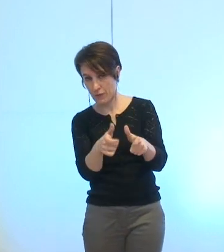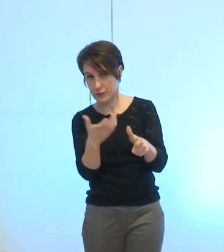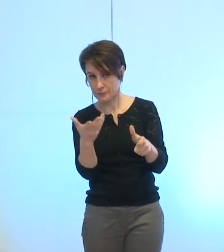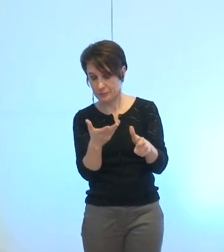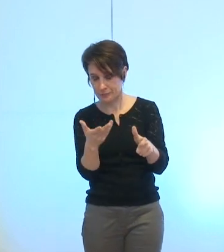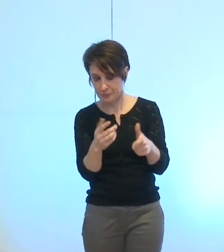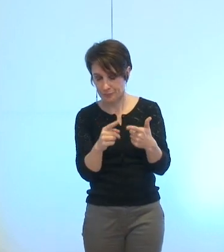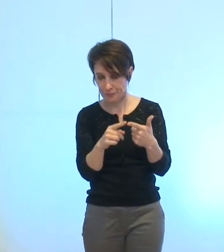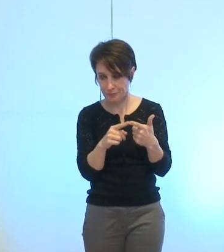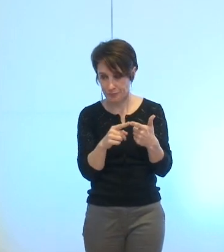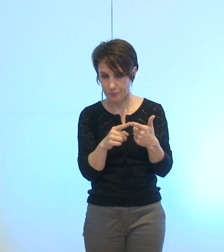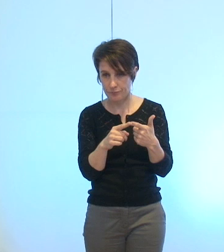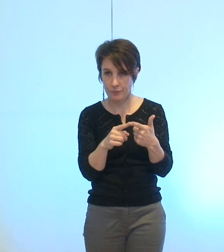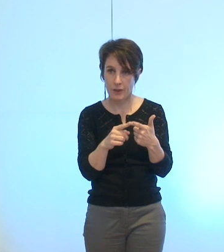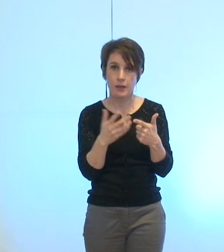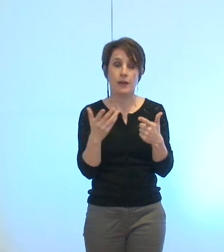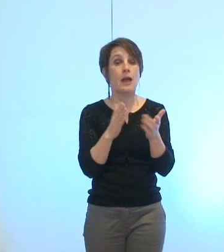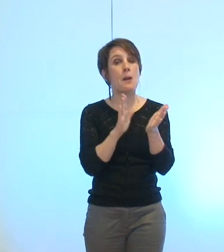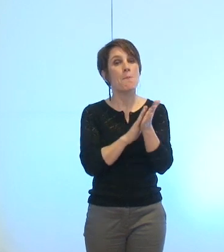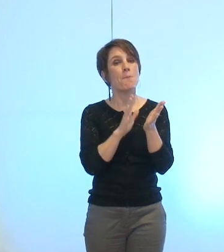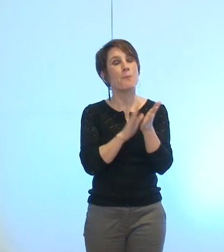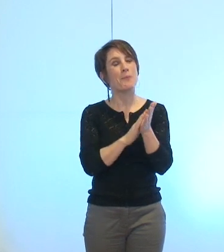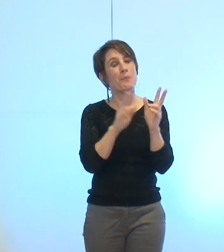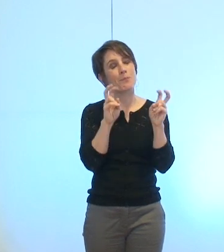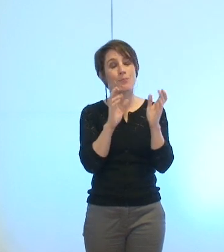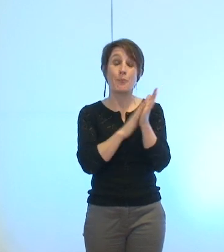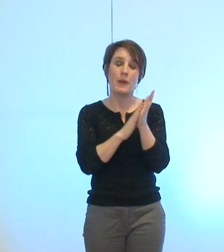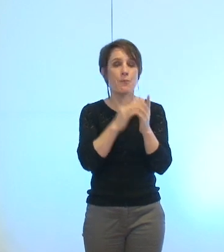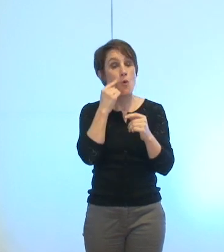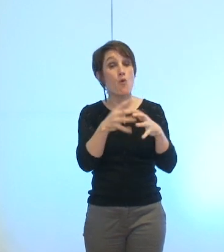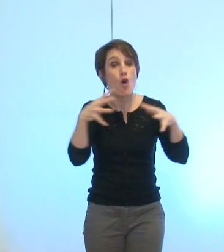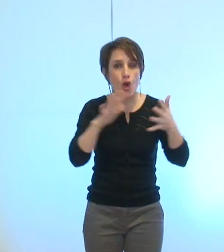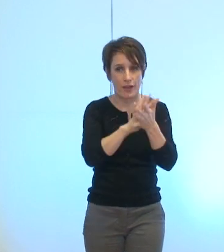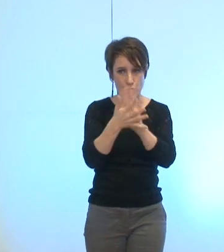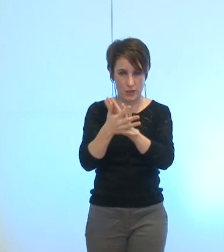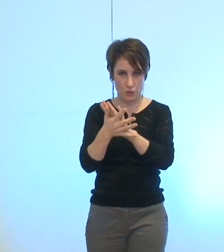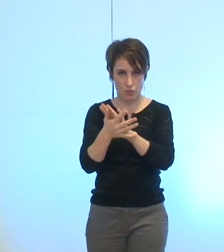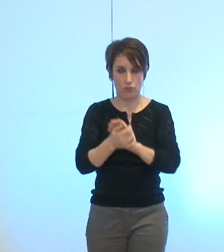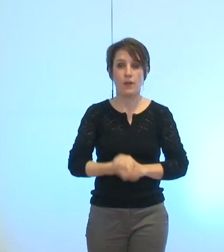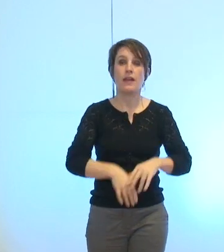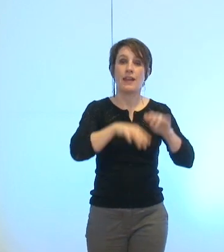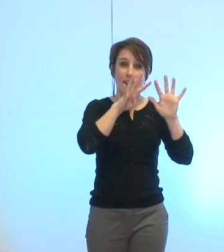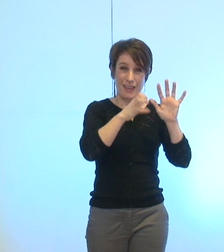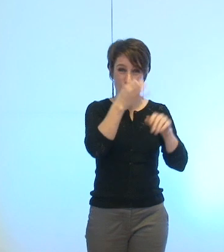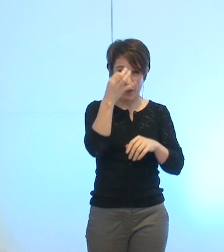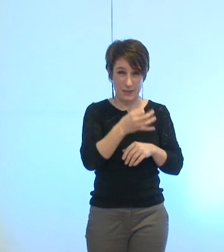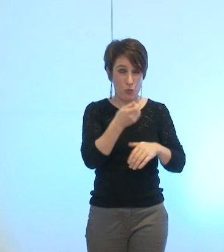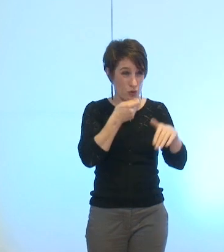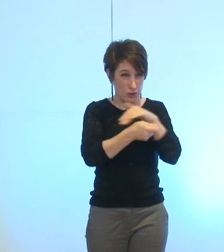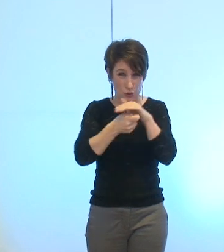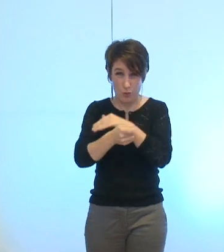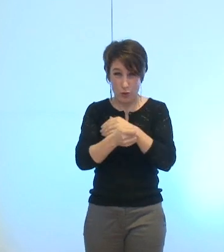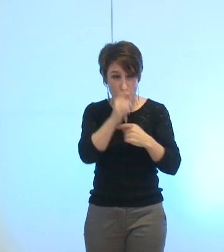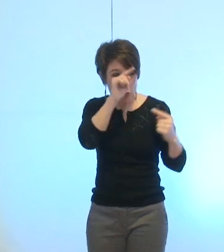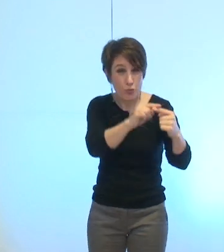j'appelle la prime aux grandes associations 90 % des subventions sont aujourd'hui versées à 20 % des associations